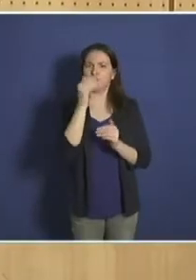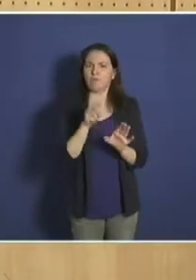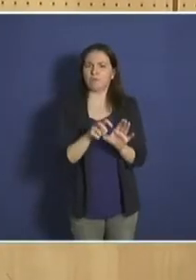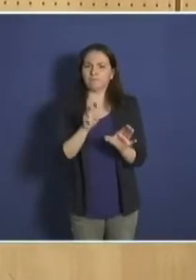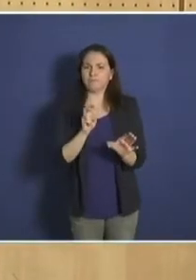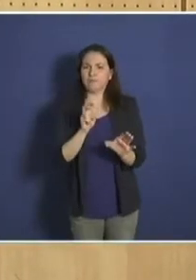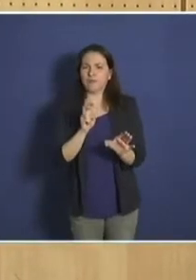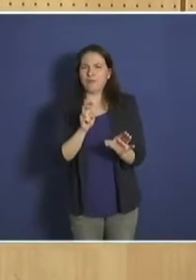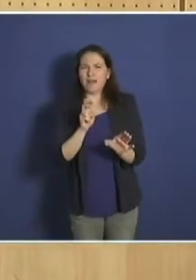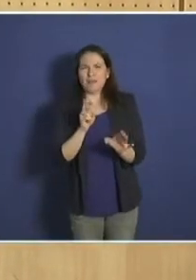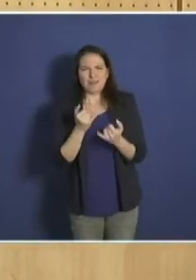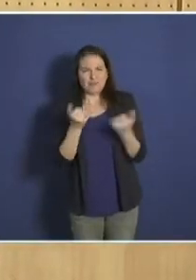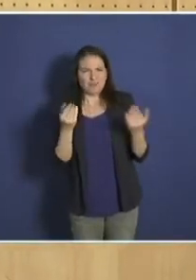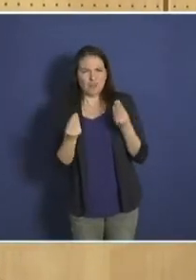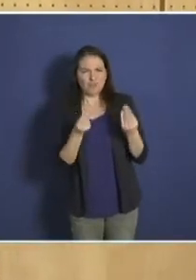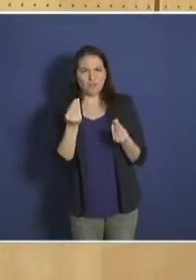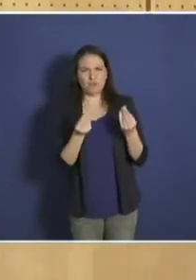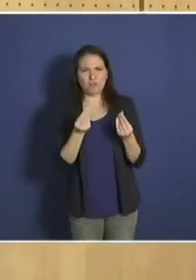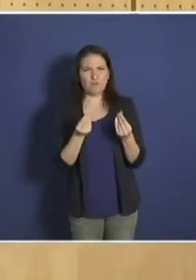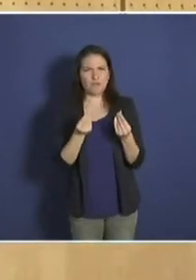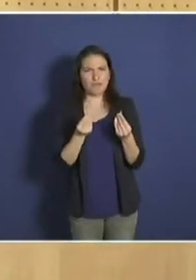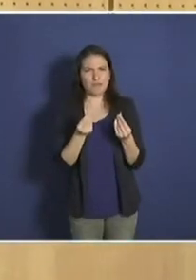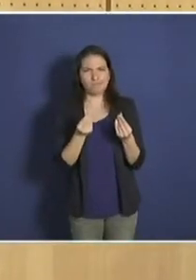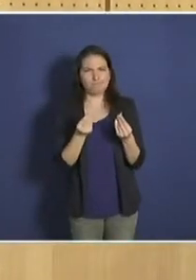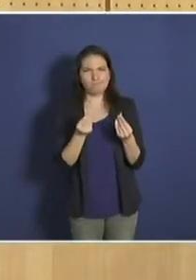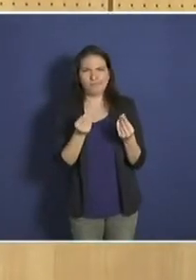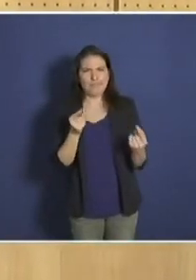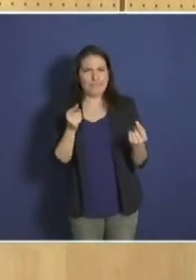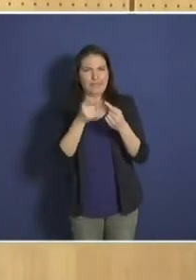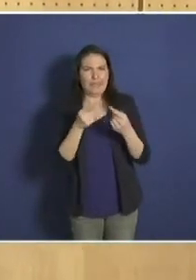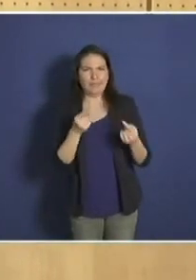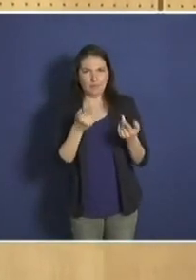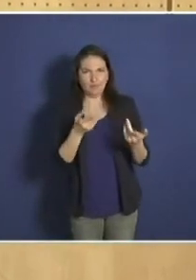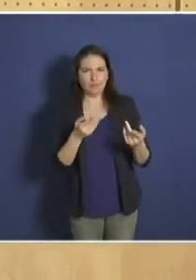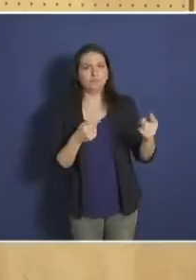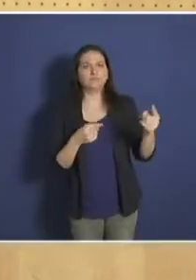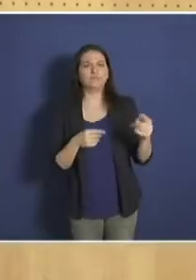ein Hintertürchen offen. Zum Beispiel bei der Neujahrsansprache sagten Sie,